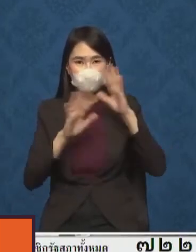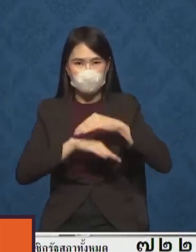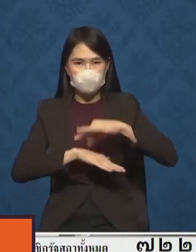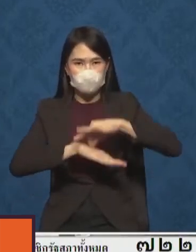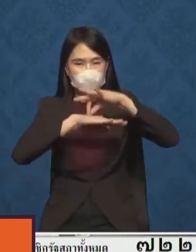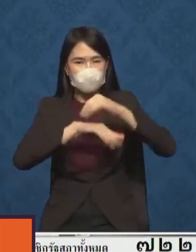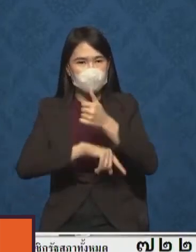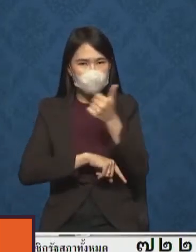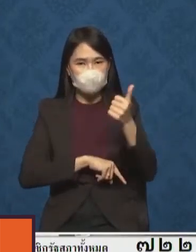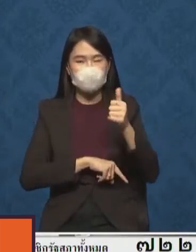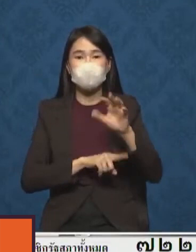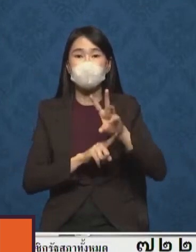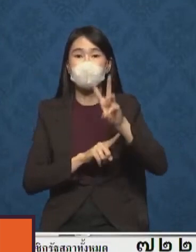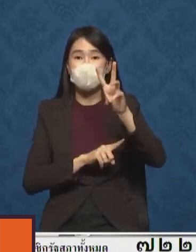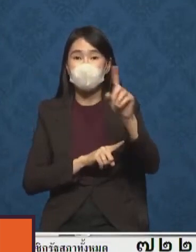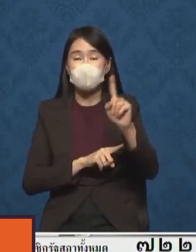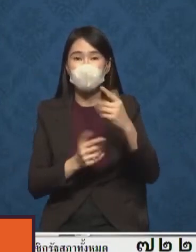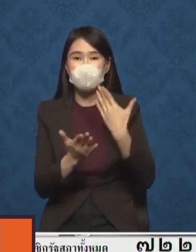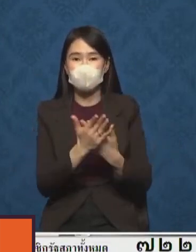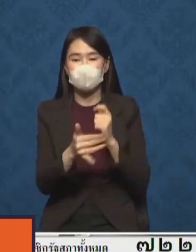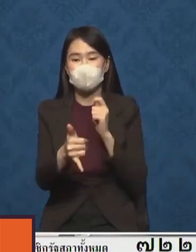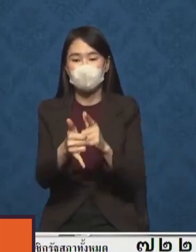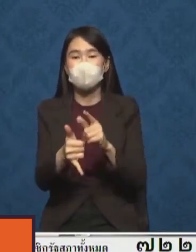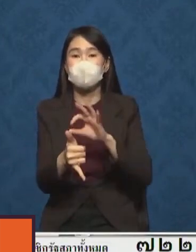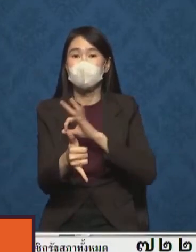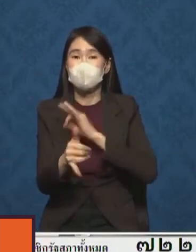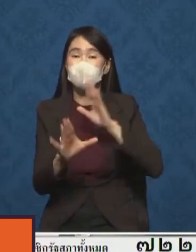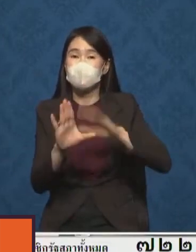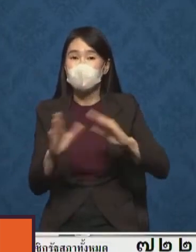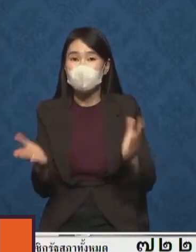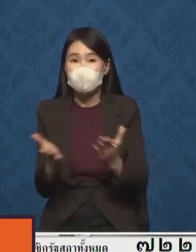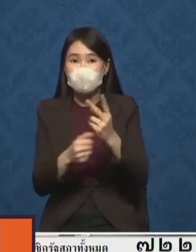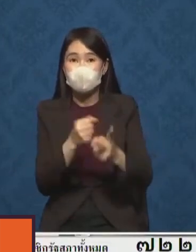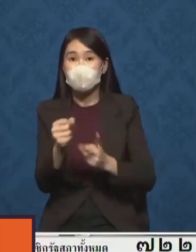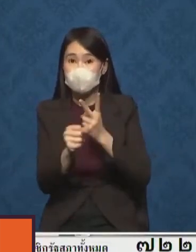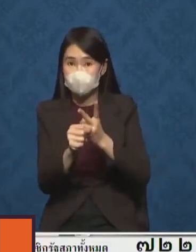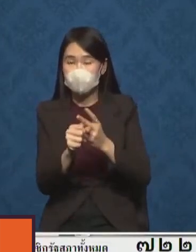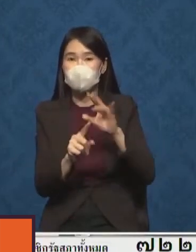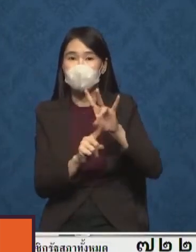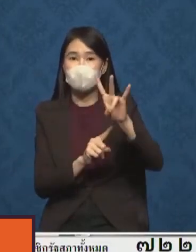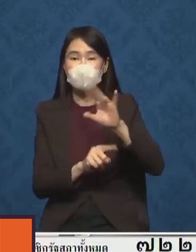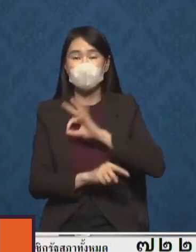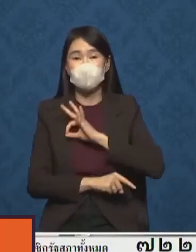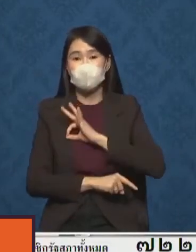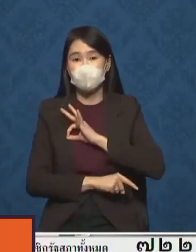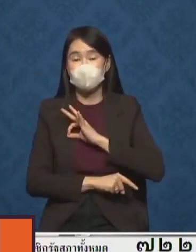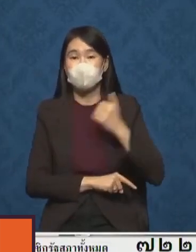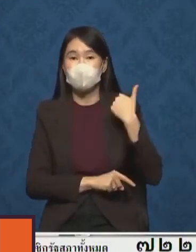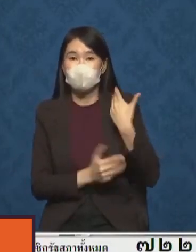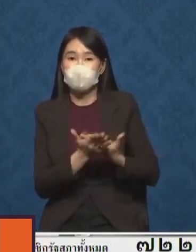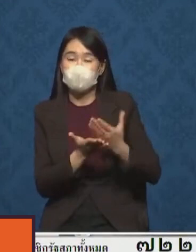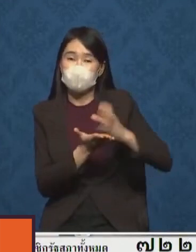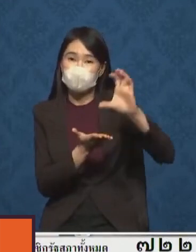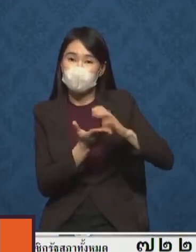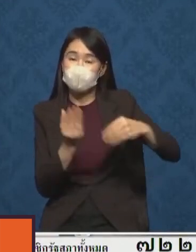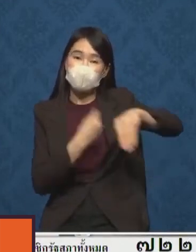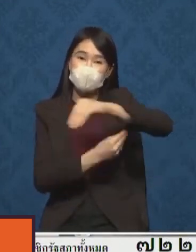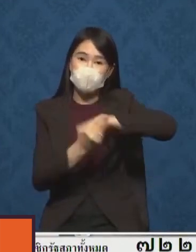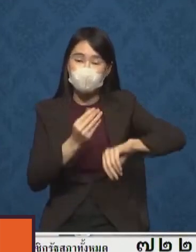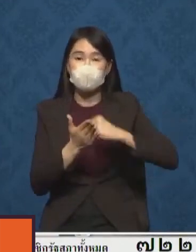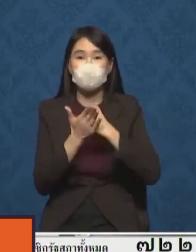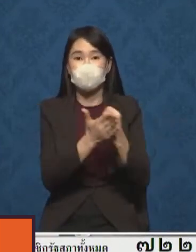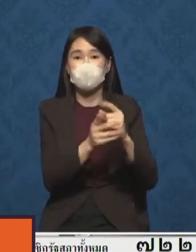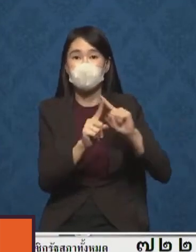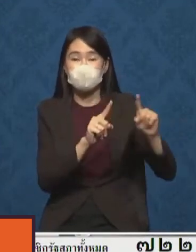ุน